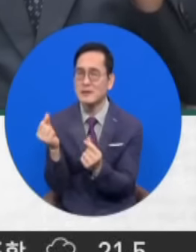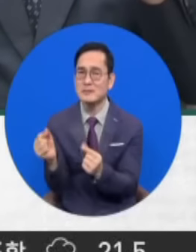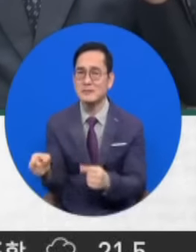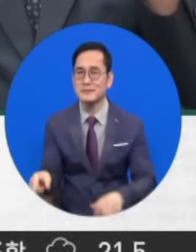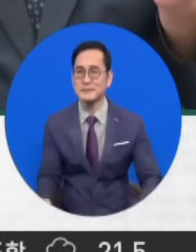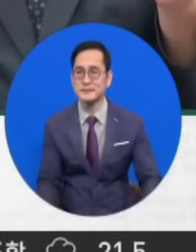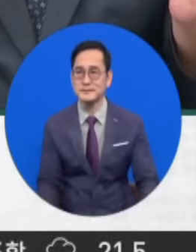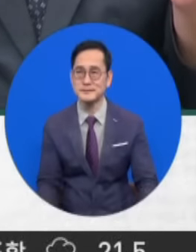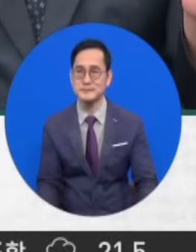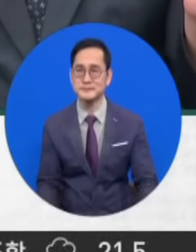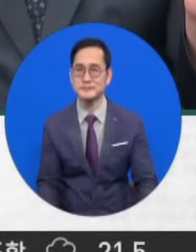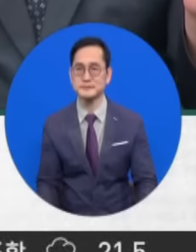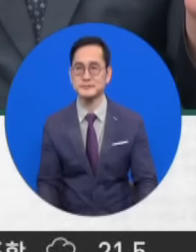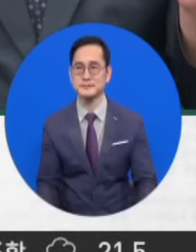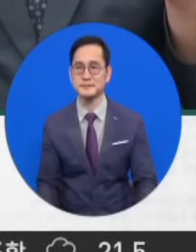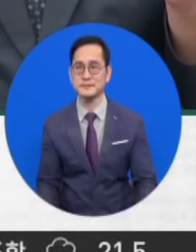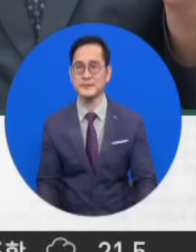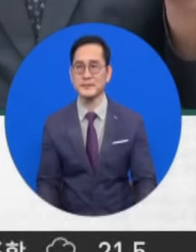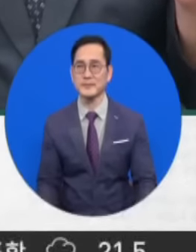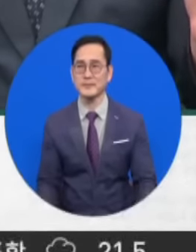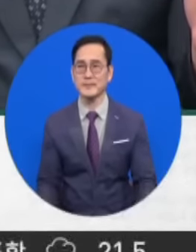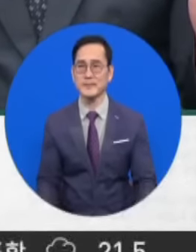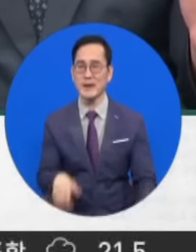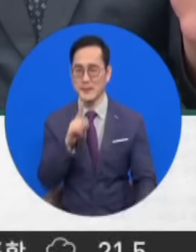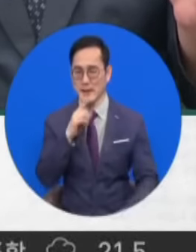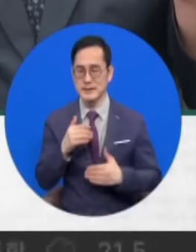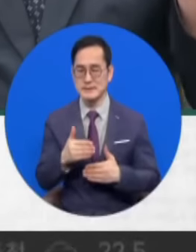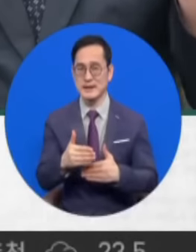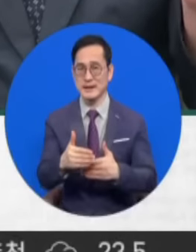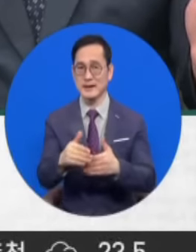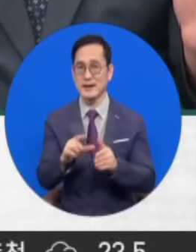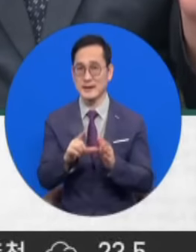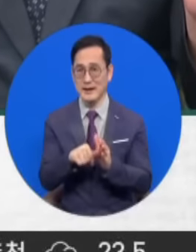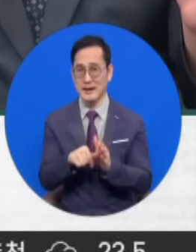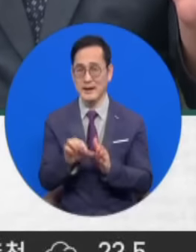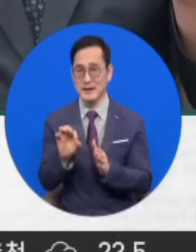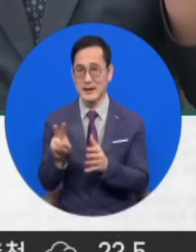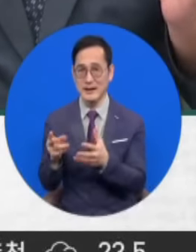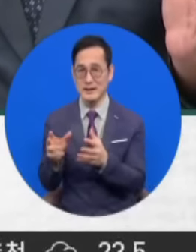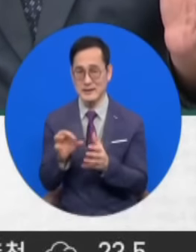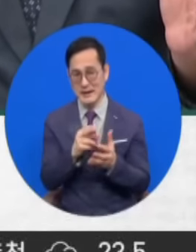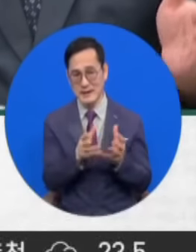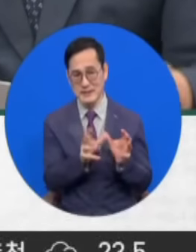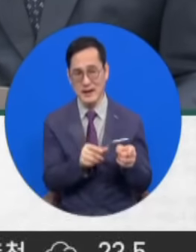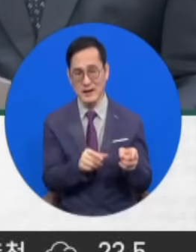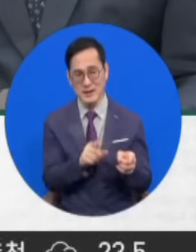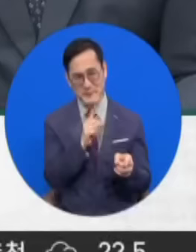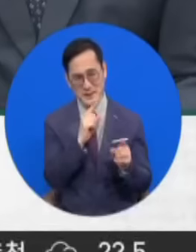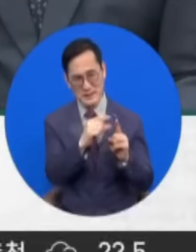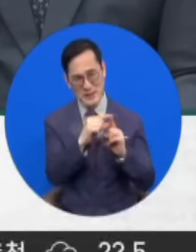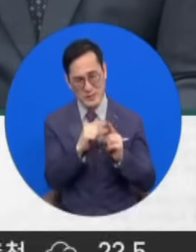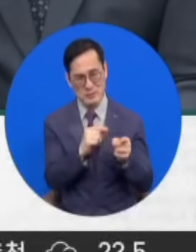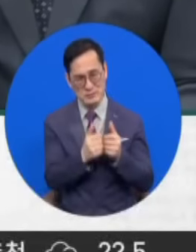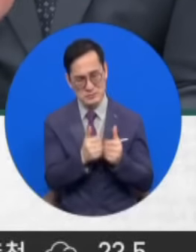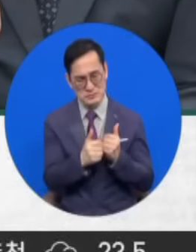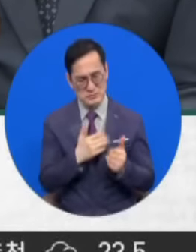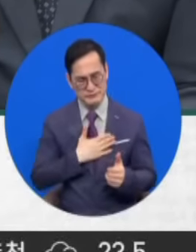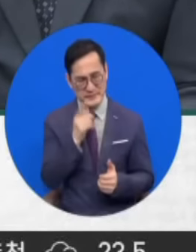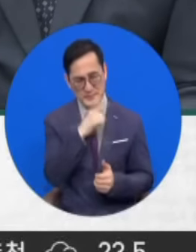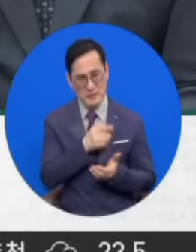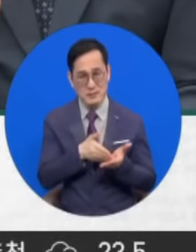사실은 의사 진행과 관련해서 좀 이 적절하지 않은 야당 의원의 발언이라고 하면 문제 제기나 할 수 있고 또 의사 진행